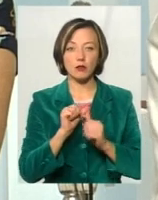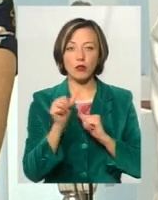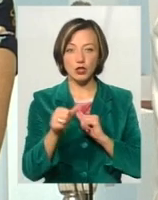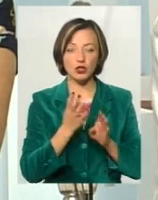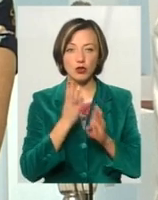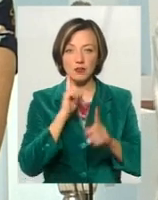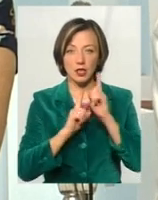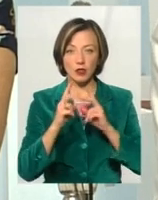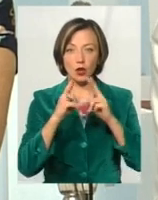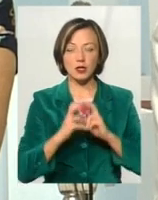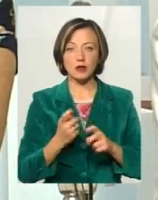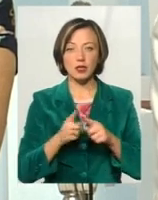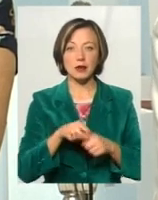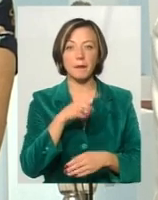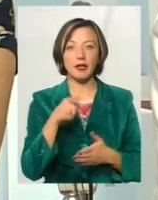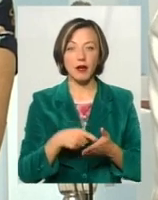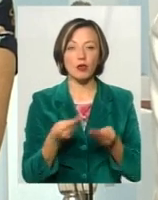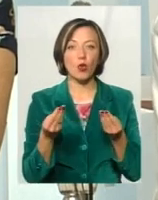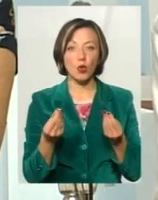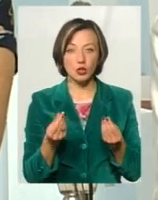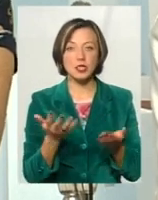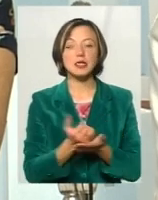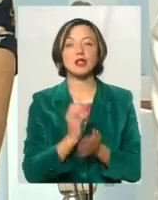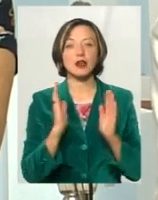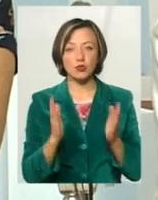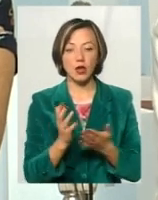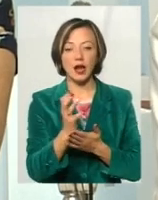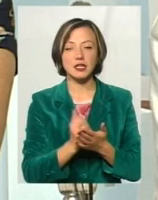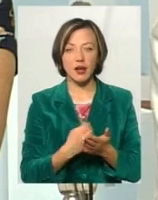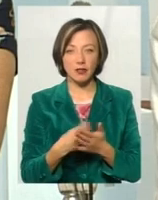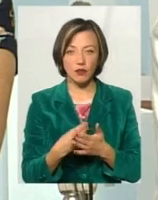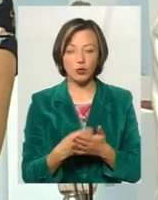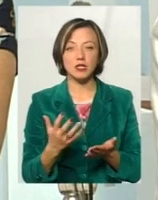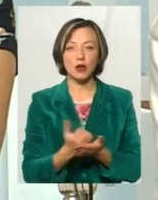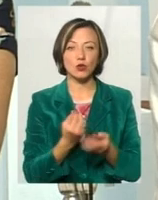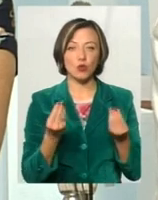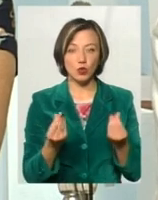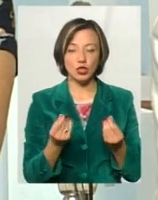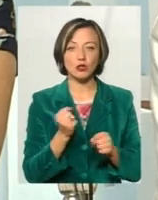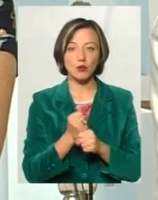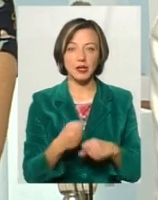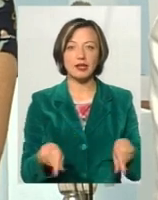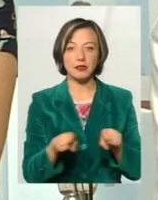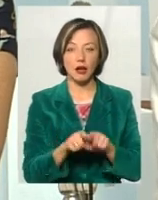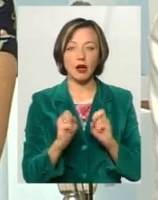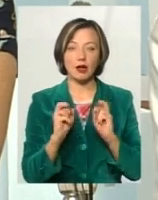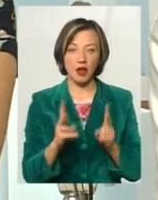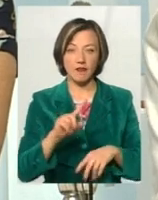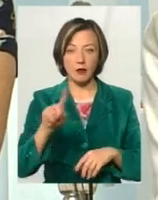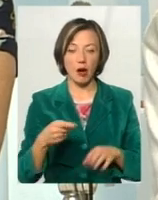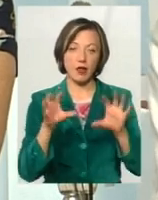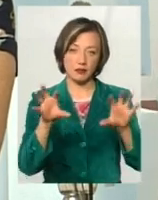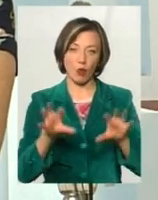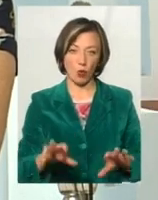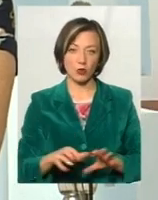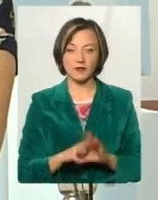позачергову сесію, розглянути це питання, кошти знайдуть, є резервний фонд, знайдуть кошти і зробити так, як вимагає цього